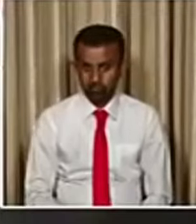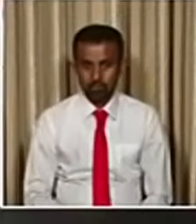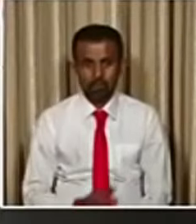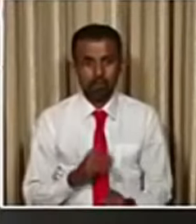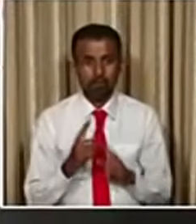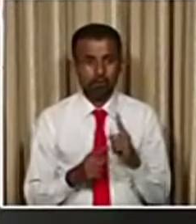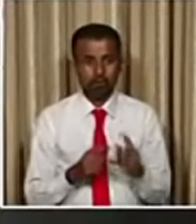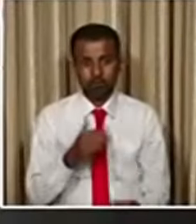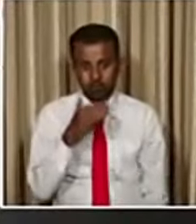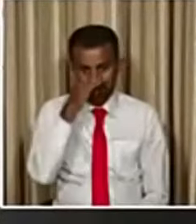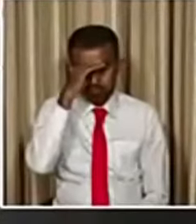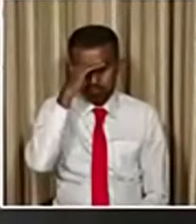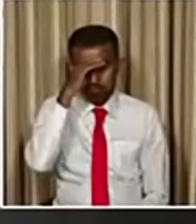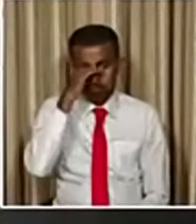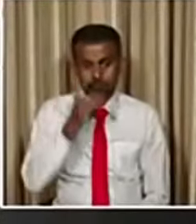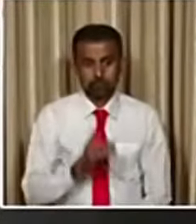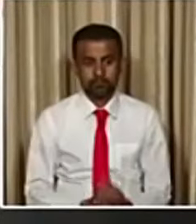ಜಗತ್ಮುನಿ,